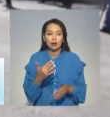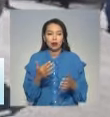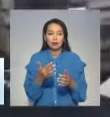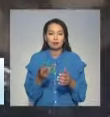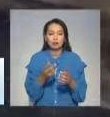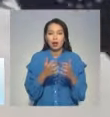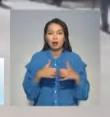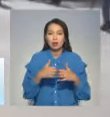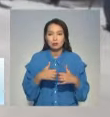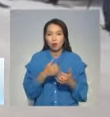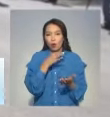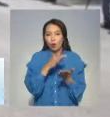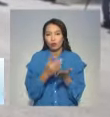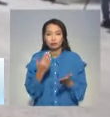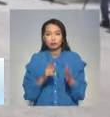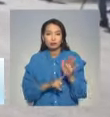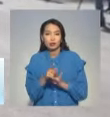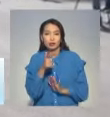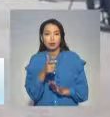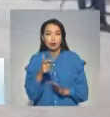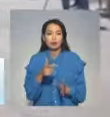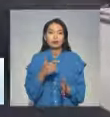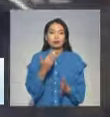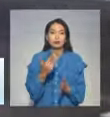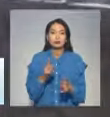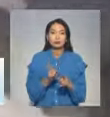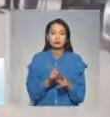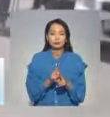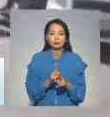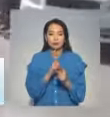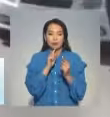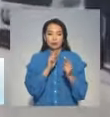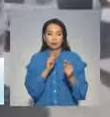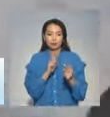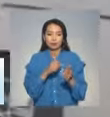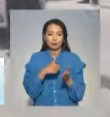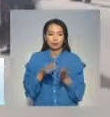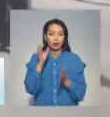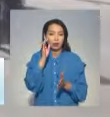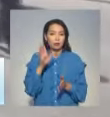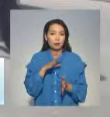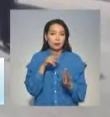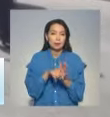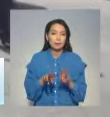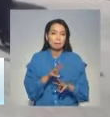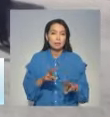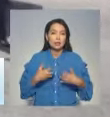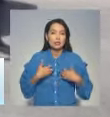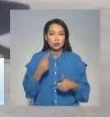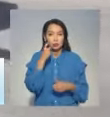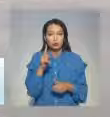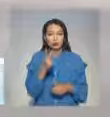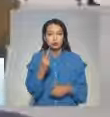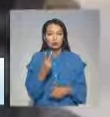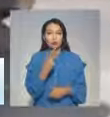разбое. В ответ те взялись за оружие, оказав тем самым вооруженное сопротивление. Кыргызский Минздрав сообщил, что двое силовиков ранены.